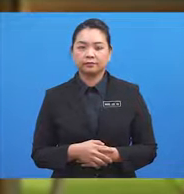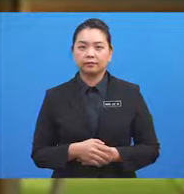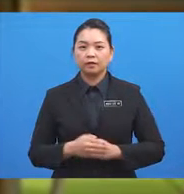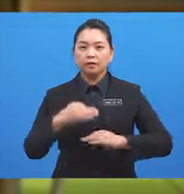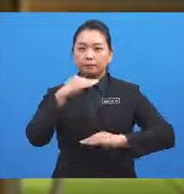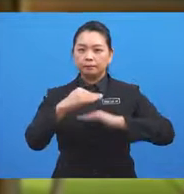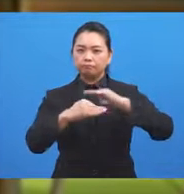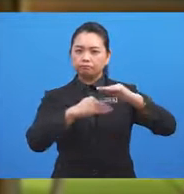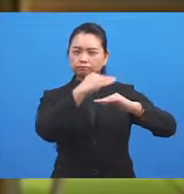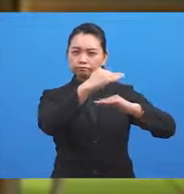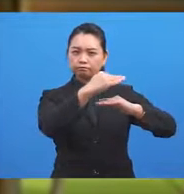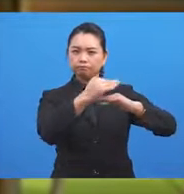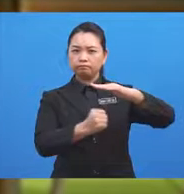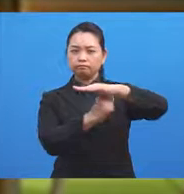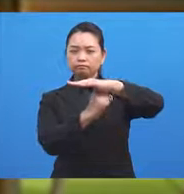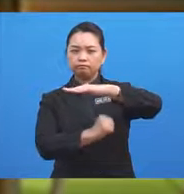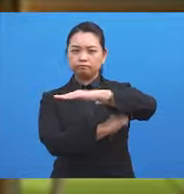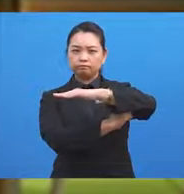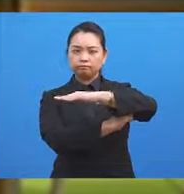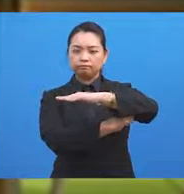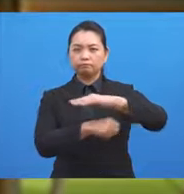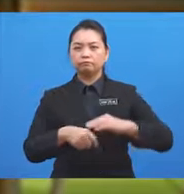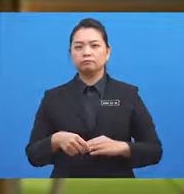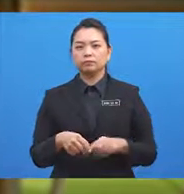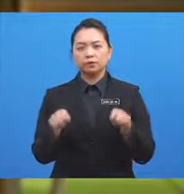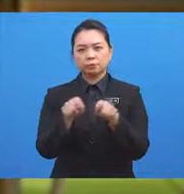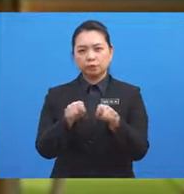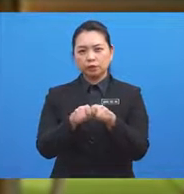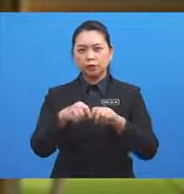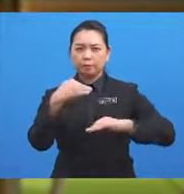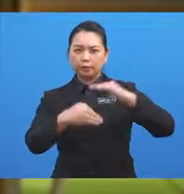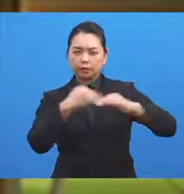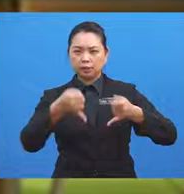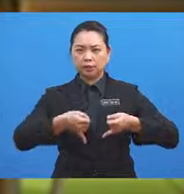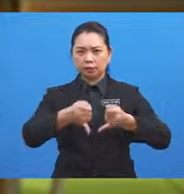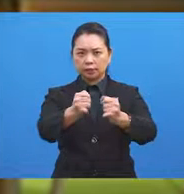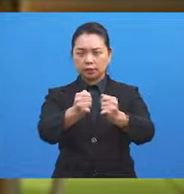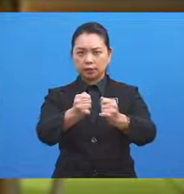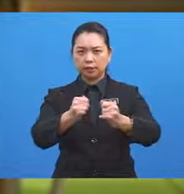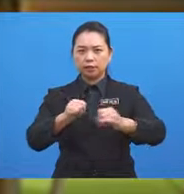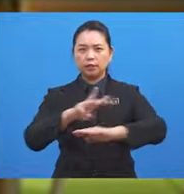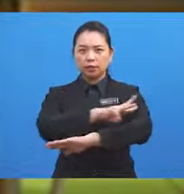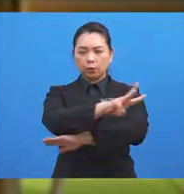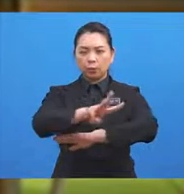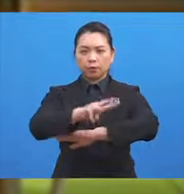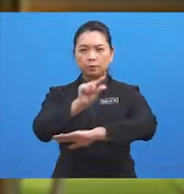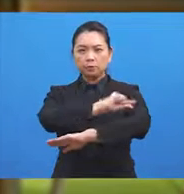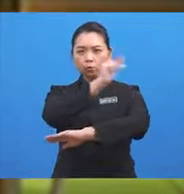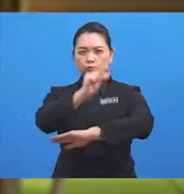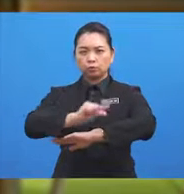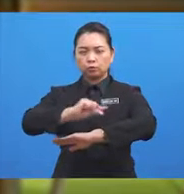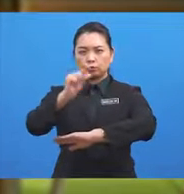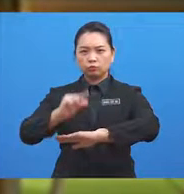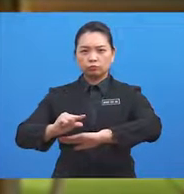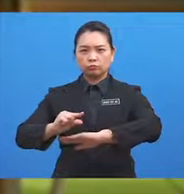Pembinaan infrastruktur pengangkutan seperti pembinaan jalan raya di kawasan bergunung,